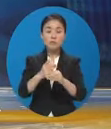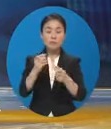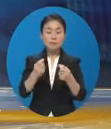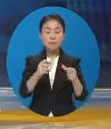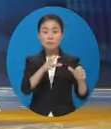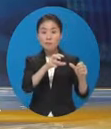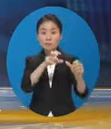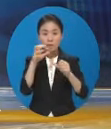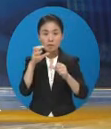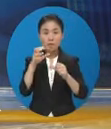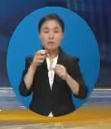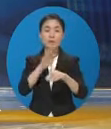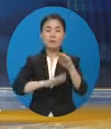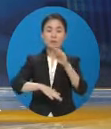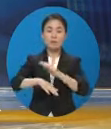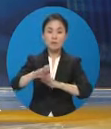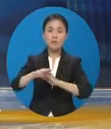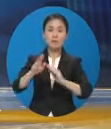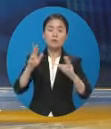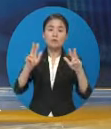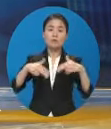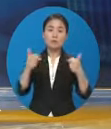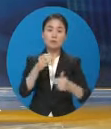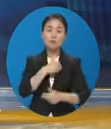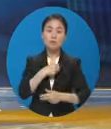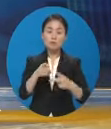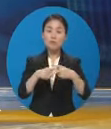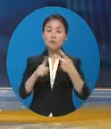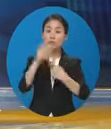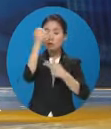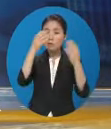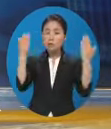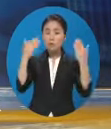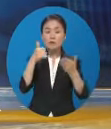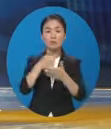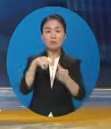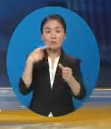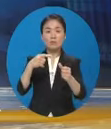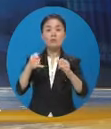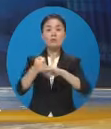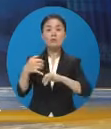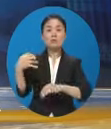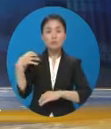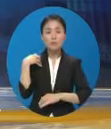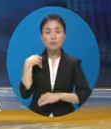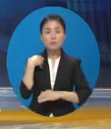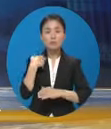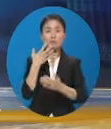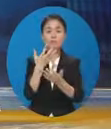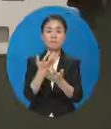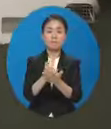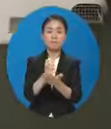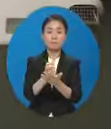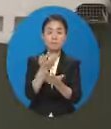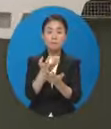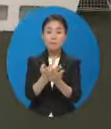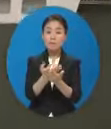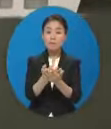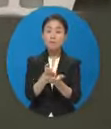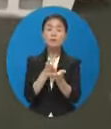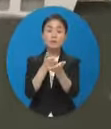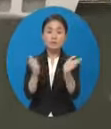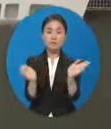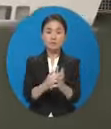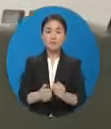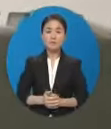고등학교에서 인성교육을 의무화하는 제정안을 발휘했습니다 보도의 이수민 기자입니다